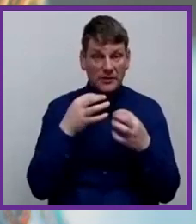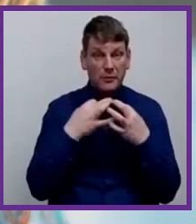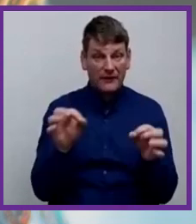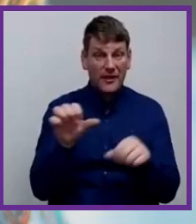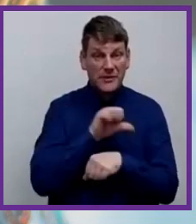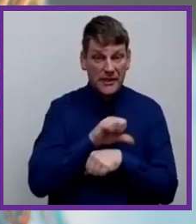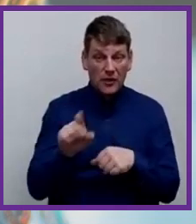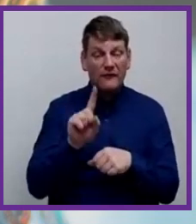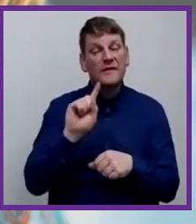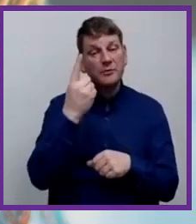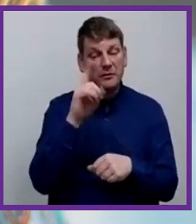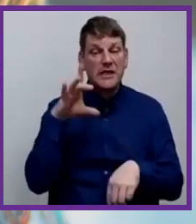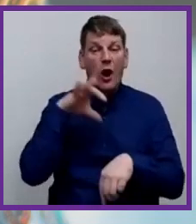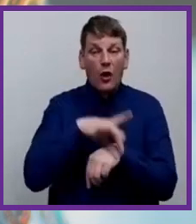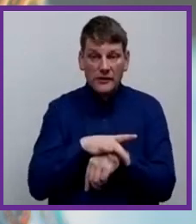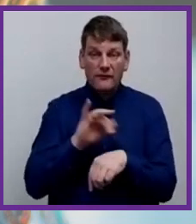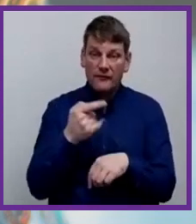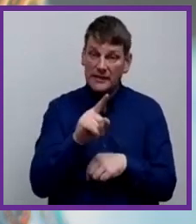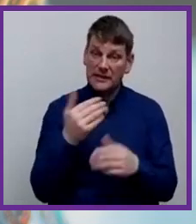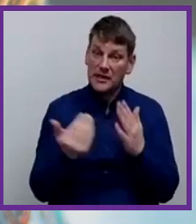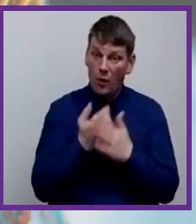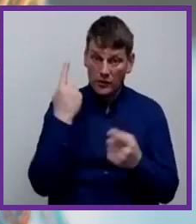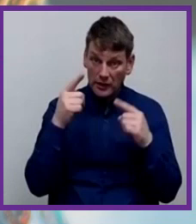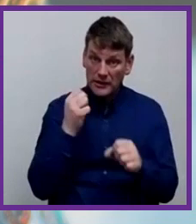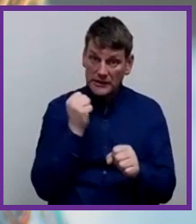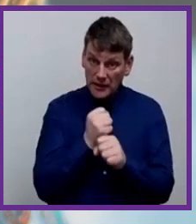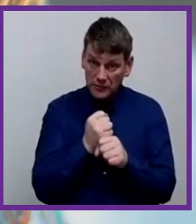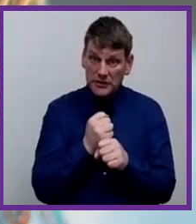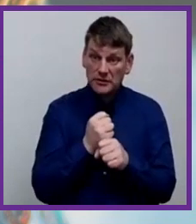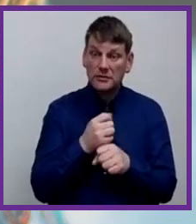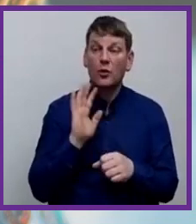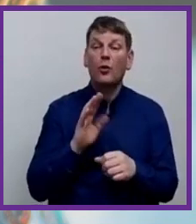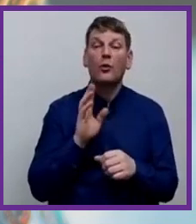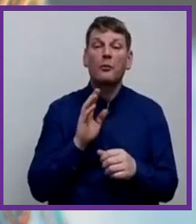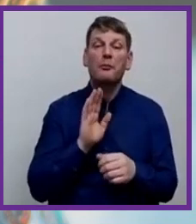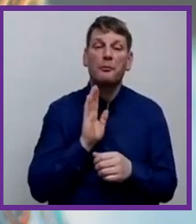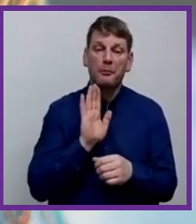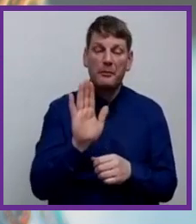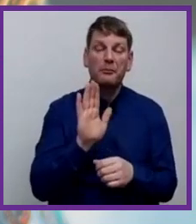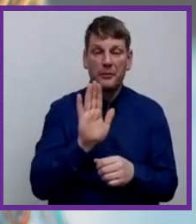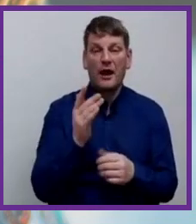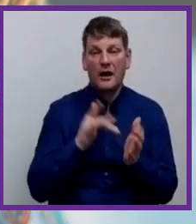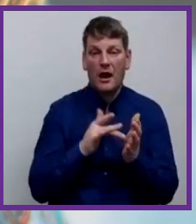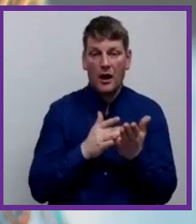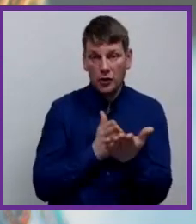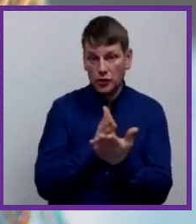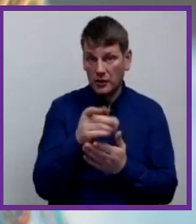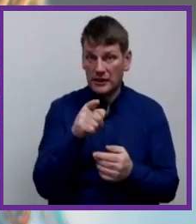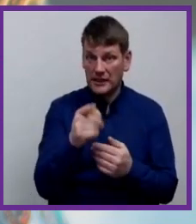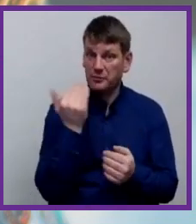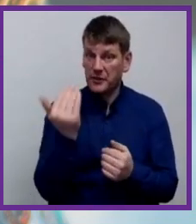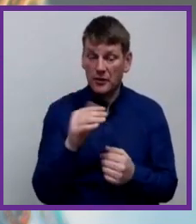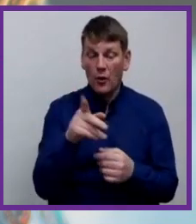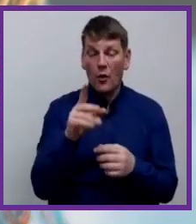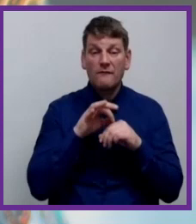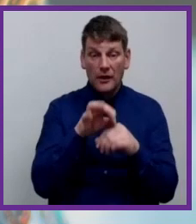ir jākonstatē, vai tas ir jaunredz darbs un pie kāda žanra tas pieder. Un tālāk jau vadoties no konkrētā